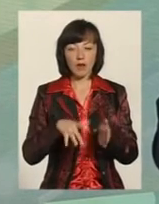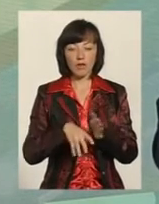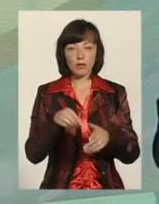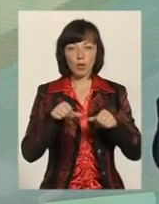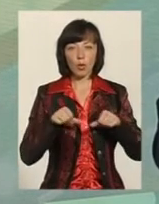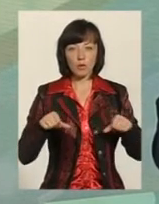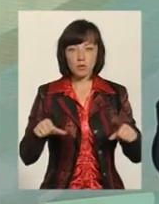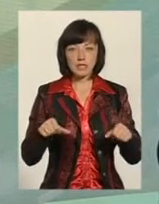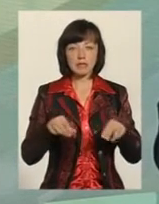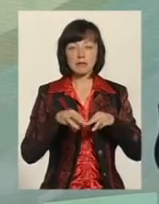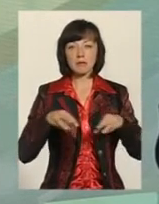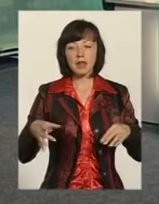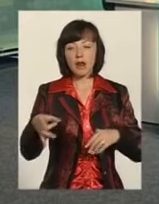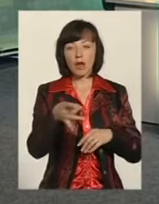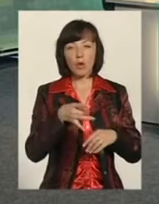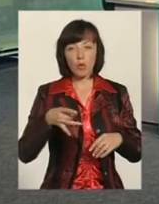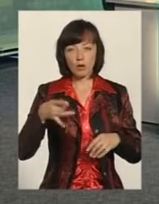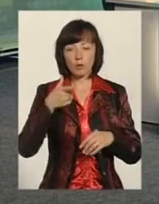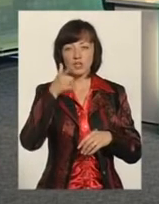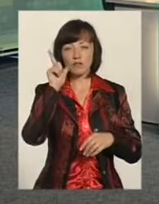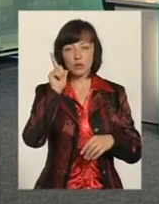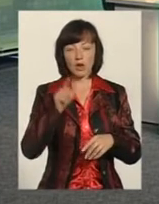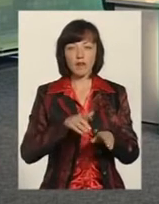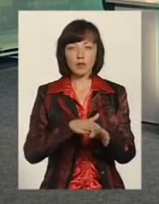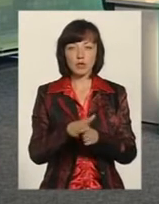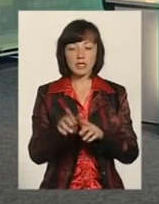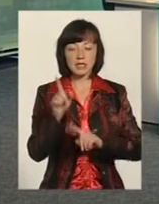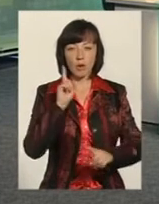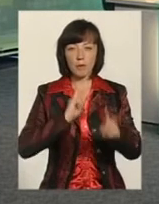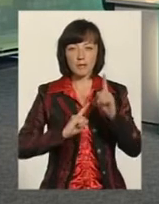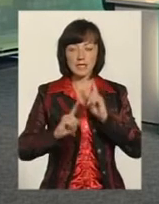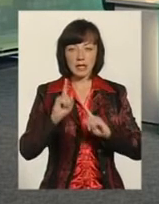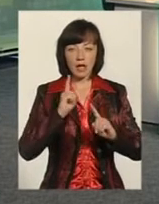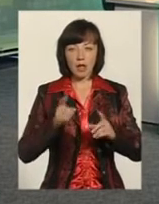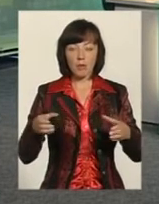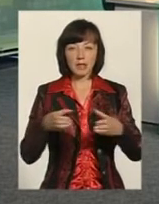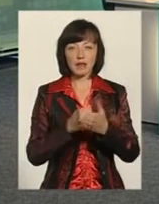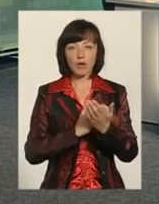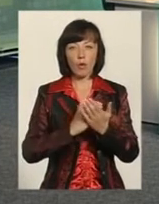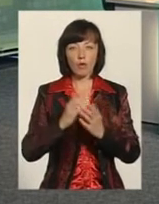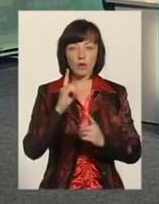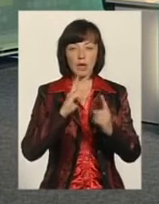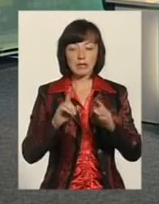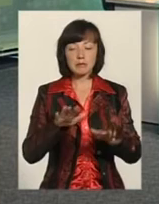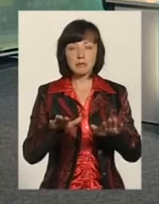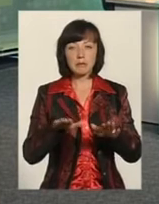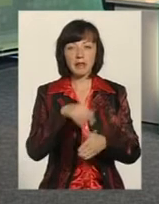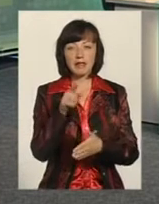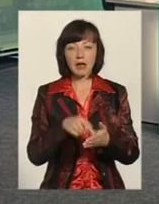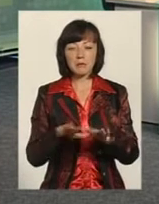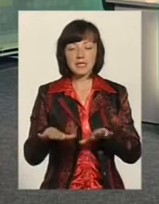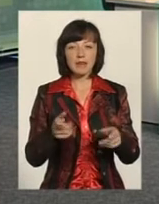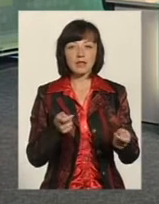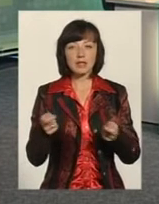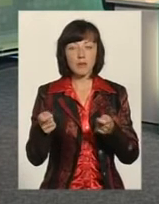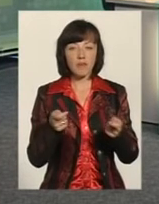комісією, з Мінрегіоном. Позавчора відбулося засідання Комітету Верховної Ради з питань місцевого самоврядування державного будівництва під керуванням